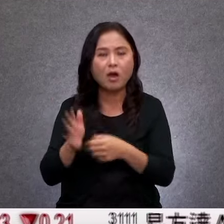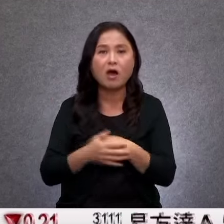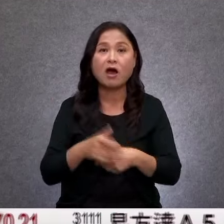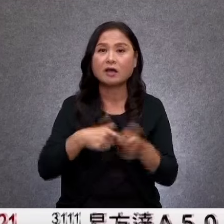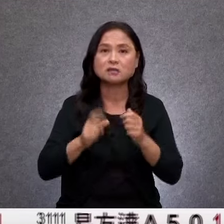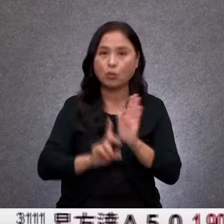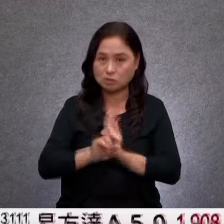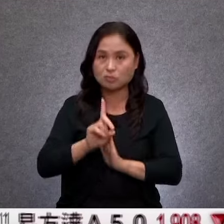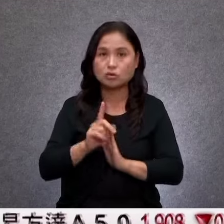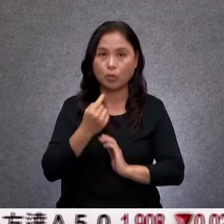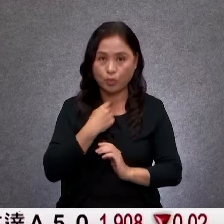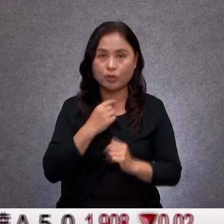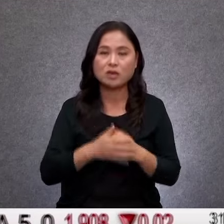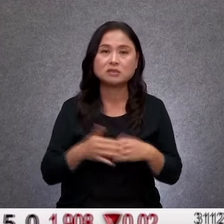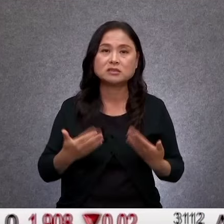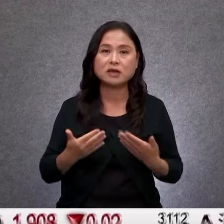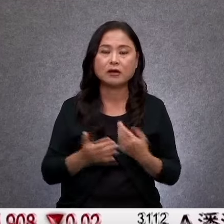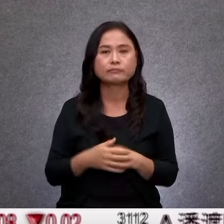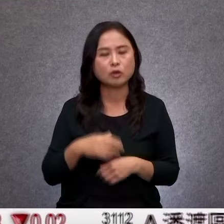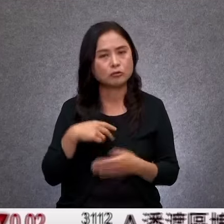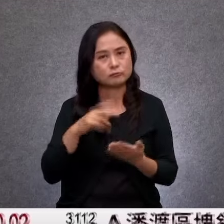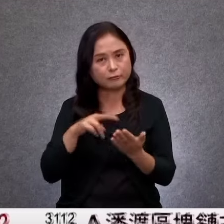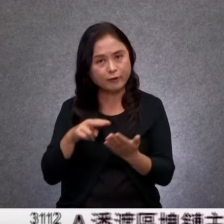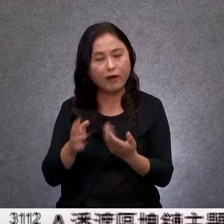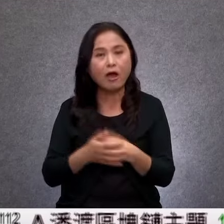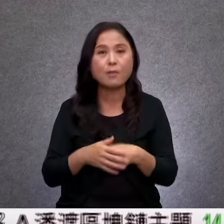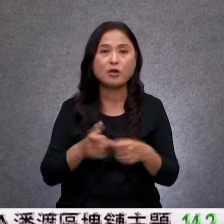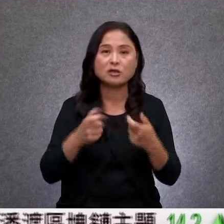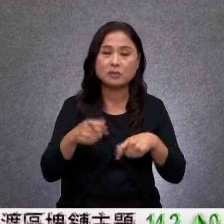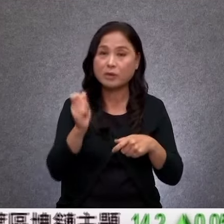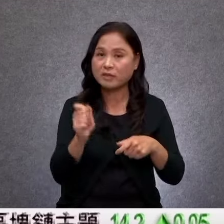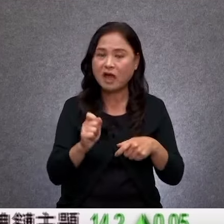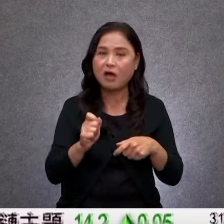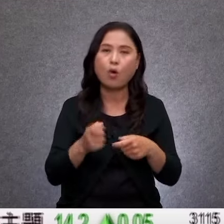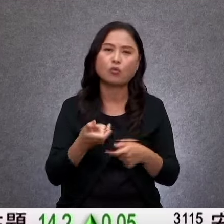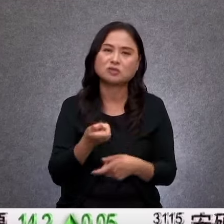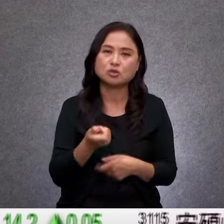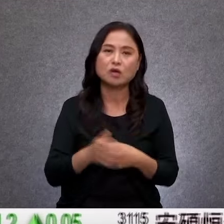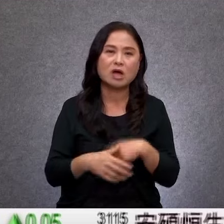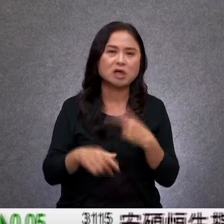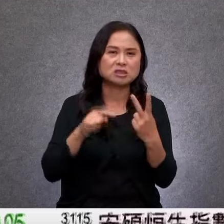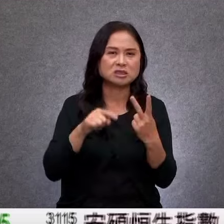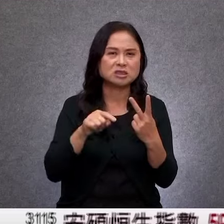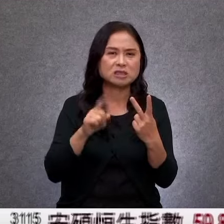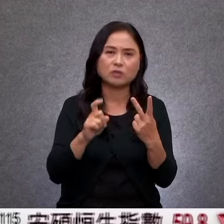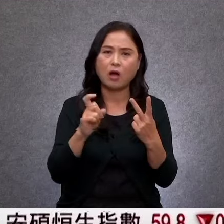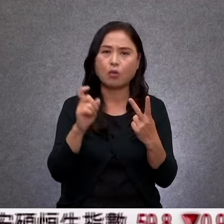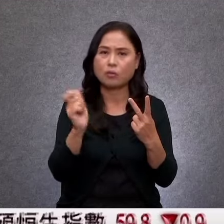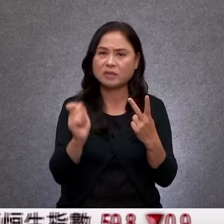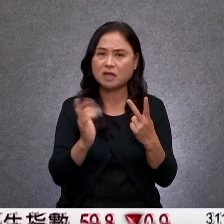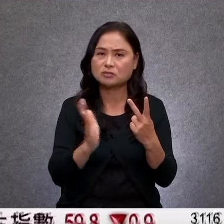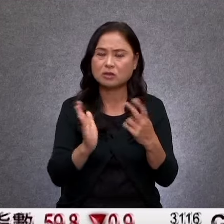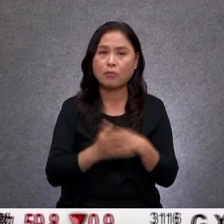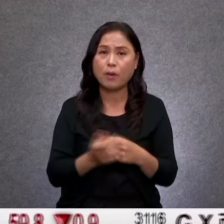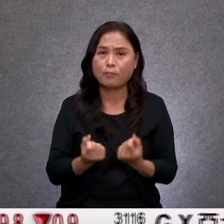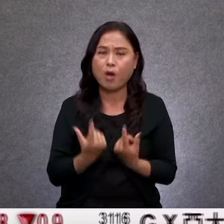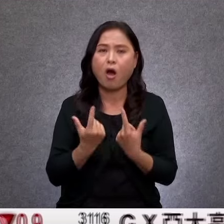嚟緊呢幾年咧個經濟咧都會增長。喺目前咧，我哋都睇到咧，譲如個失業率係好低嘅，大